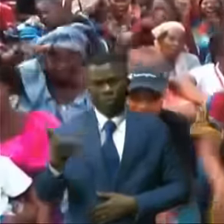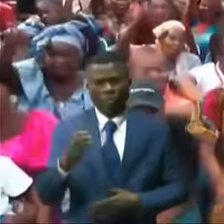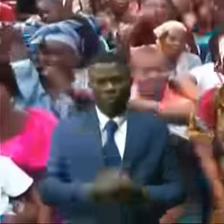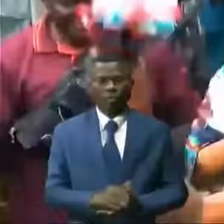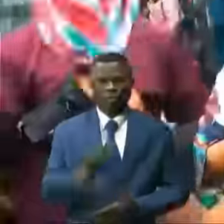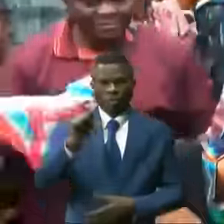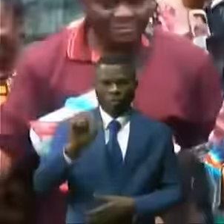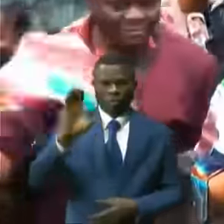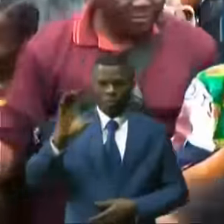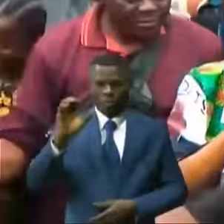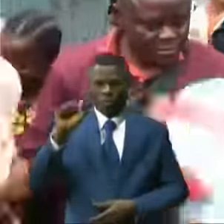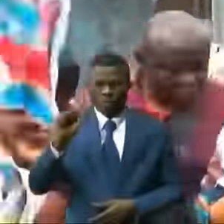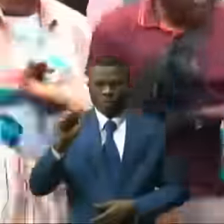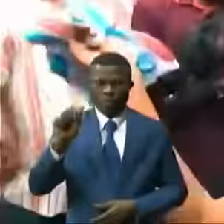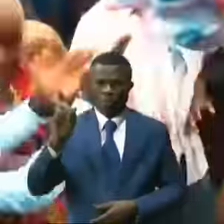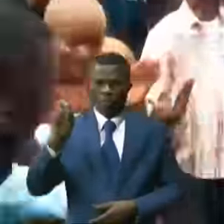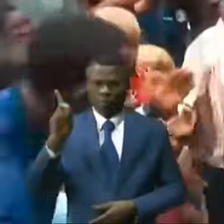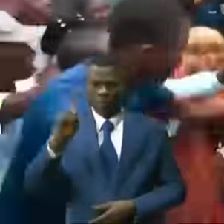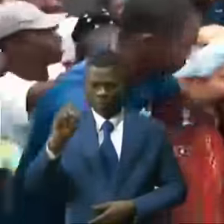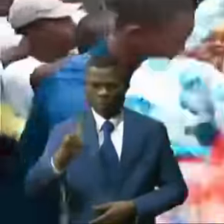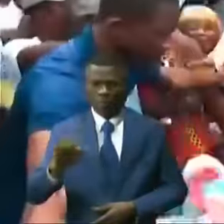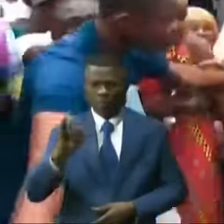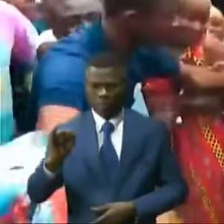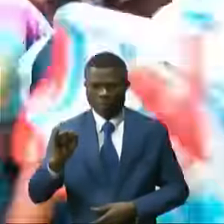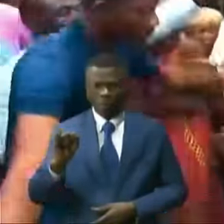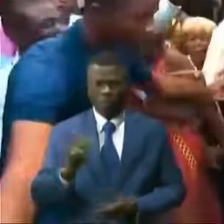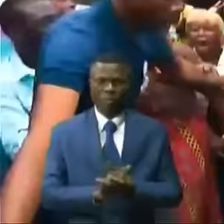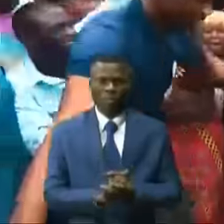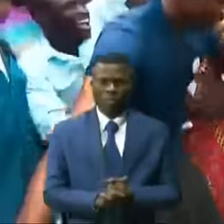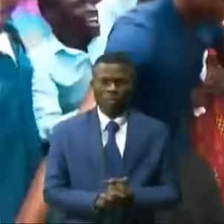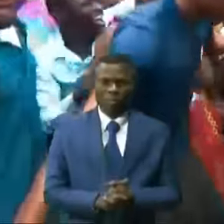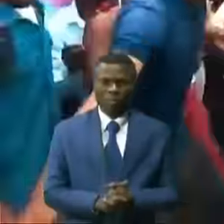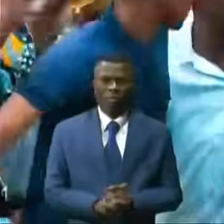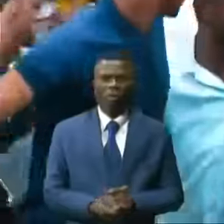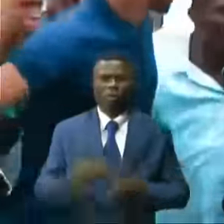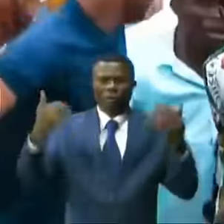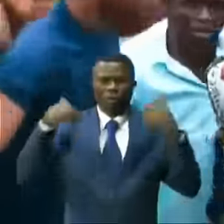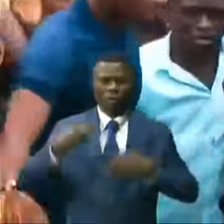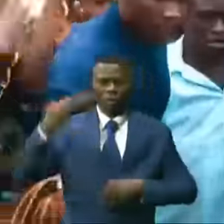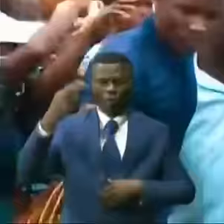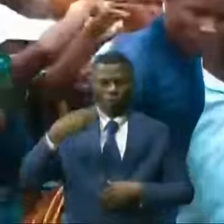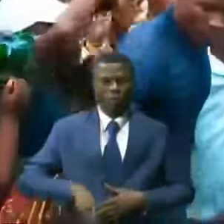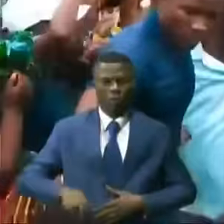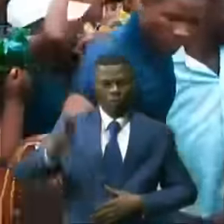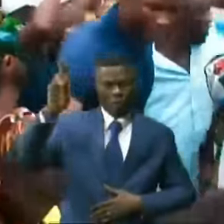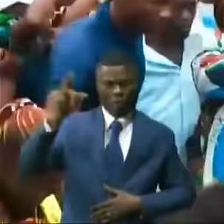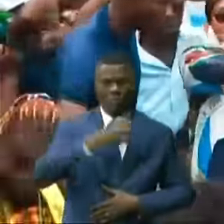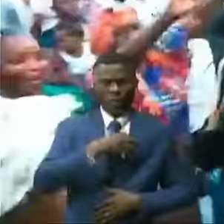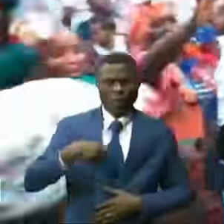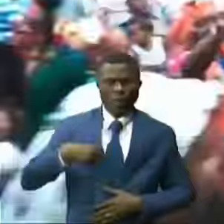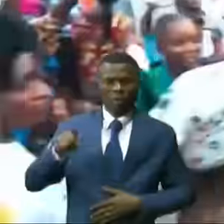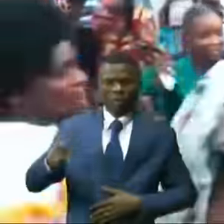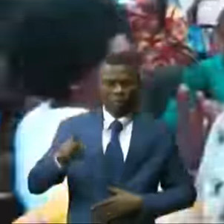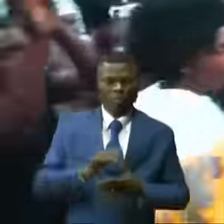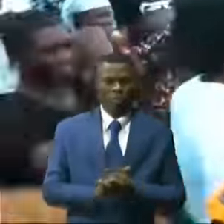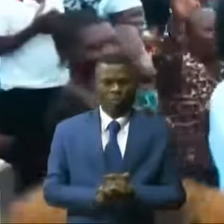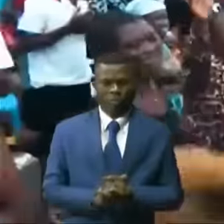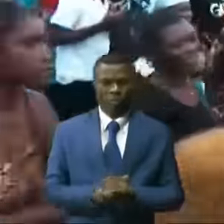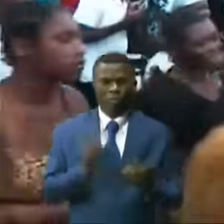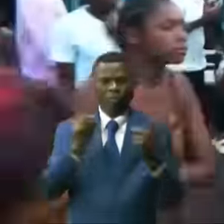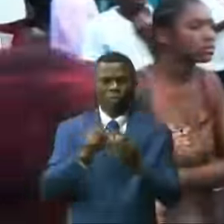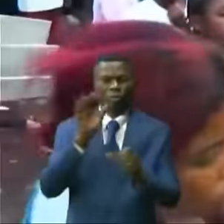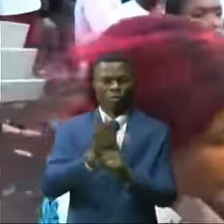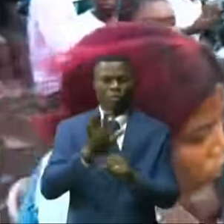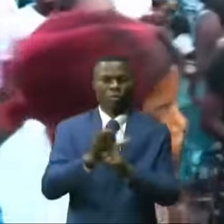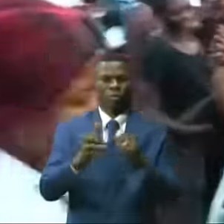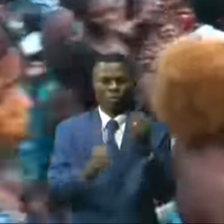civique électorale la présidente de la Fondation akass en action et au cadre de l'UDPS madame makass Bongo était face à des milliers